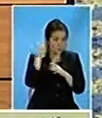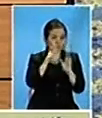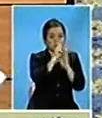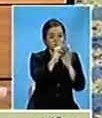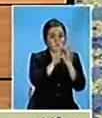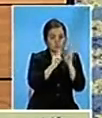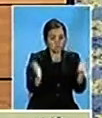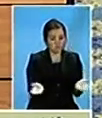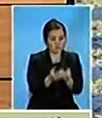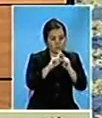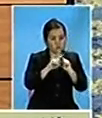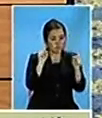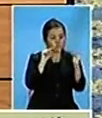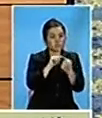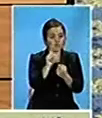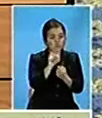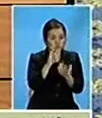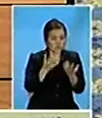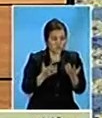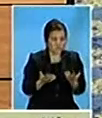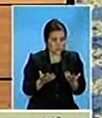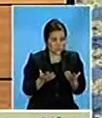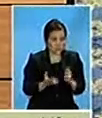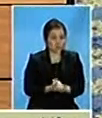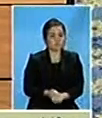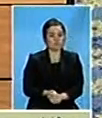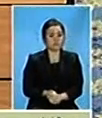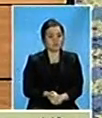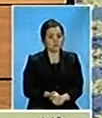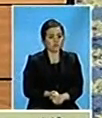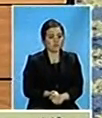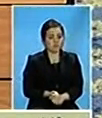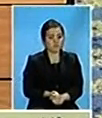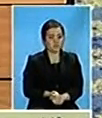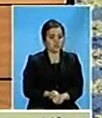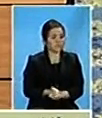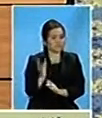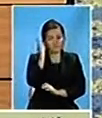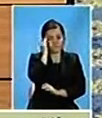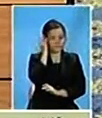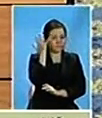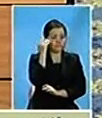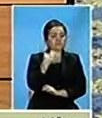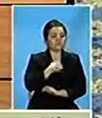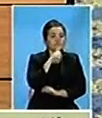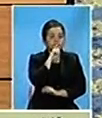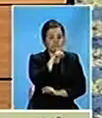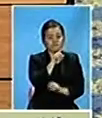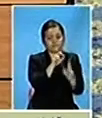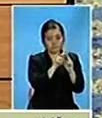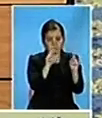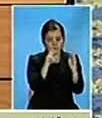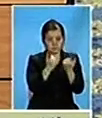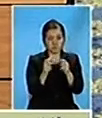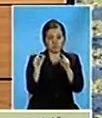งเสริมภูมิปัญญาการแพทย์แผนไทยหรือเปล่านะครับผมไม่ทราบเหมือนกันผมก็เลยอยากสอบถามท่านแล้วสิ่งที่ท่านเ